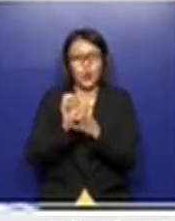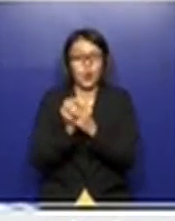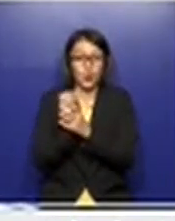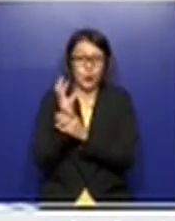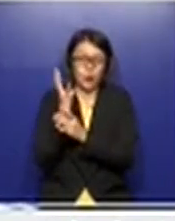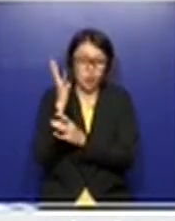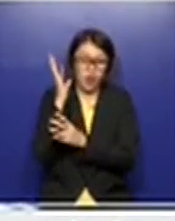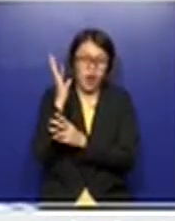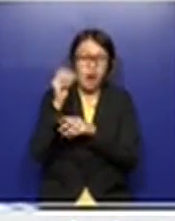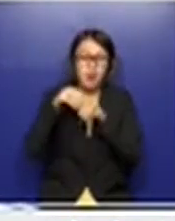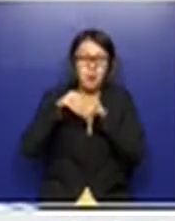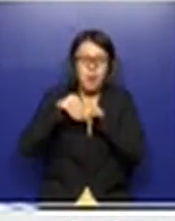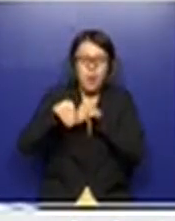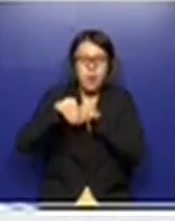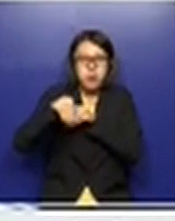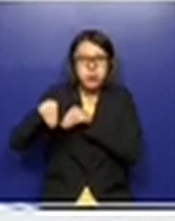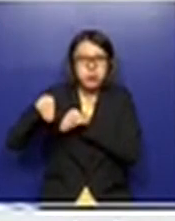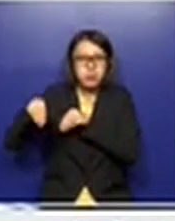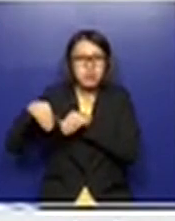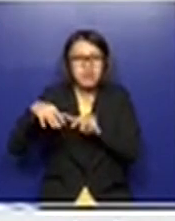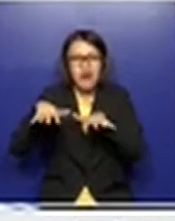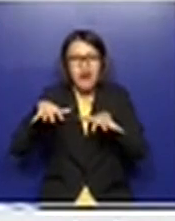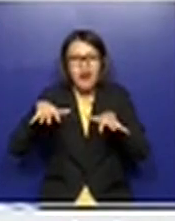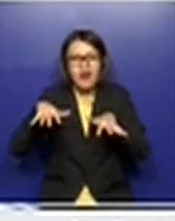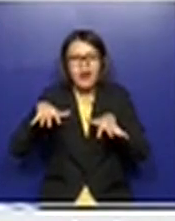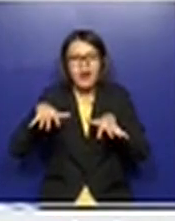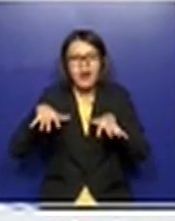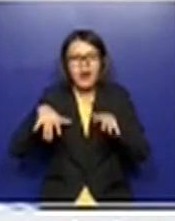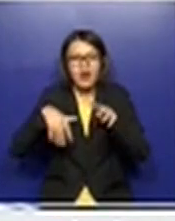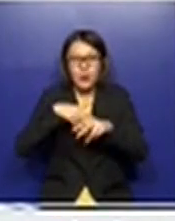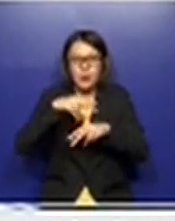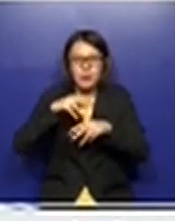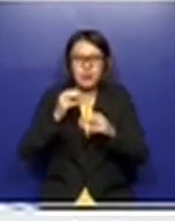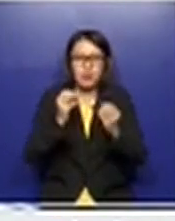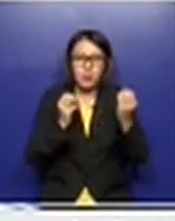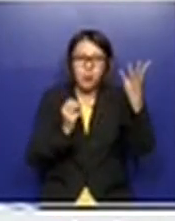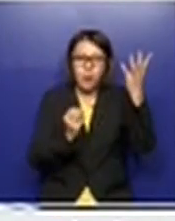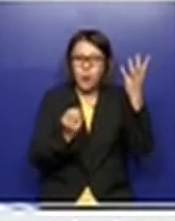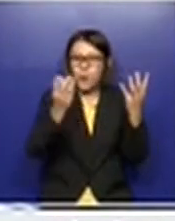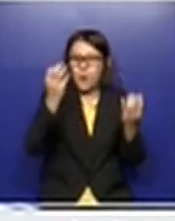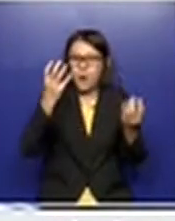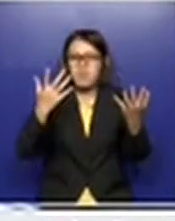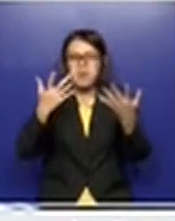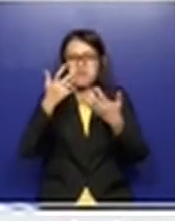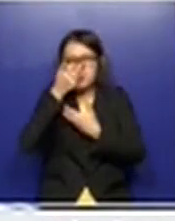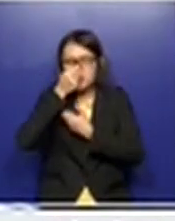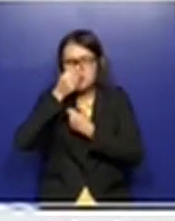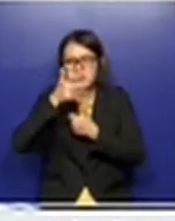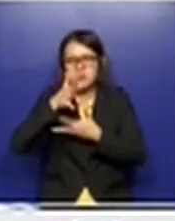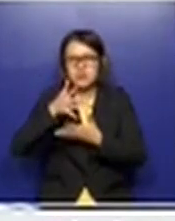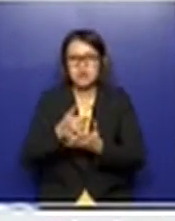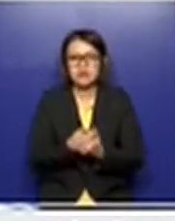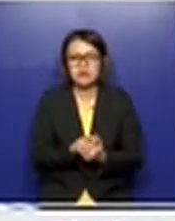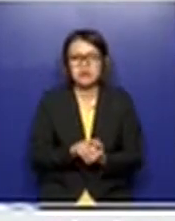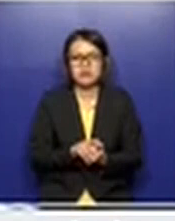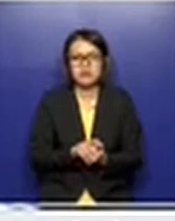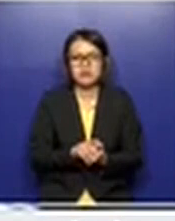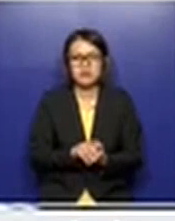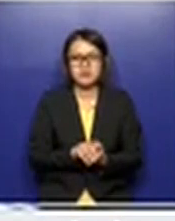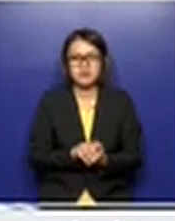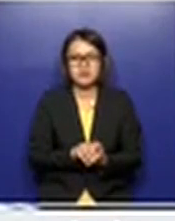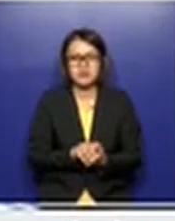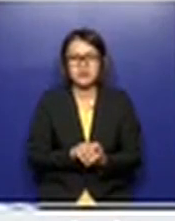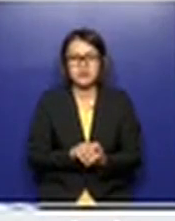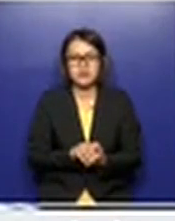ทลุงปลูกเพียงแต่เพื่อรักษาระบบนิเวศไม่เคยสนใจท่านมาทำเรื่